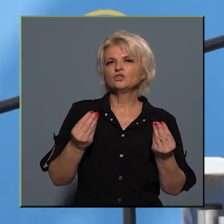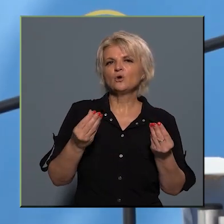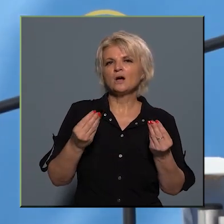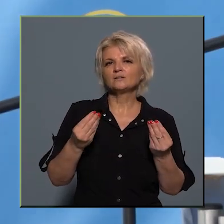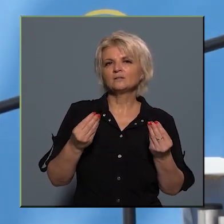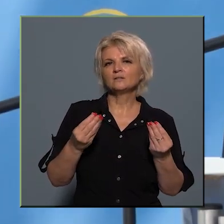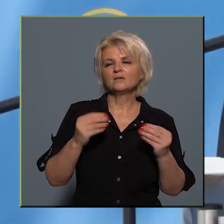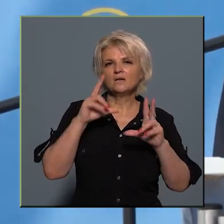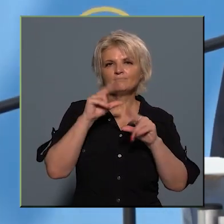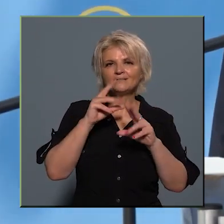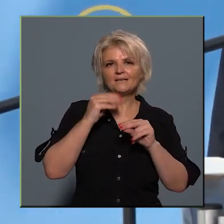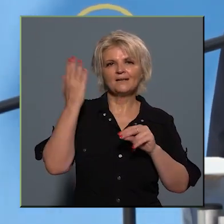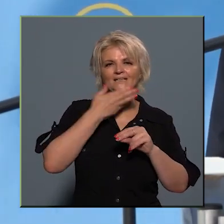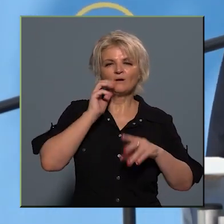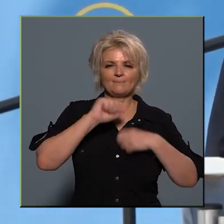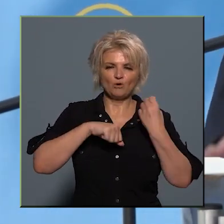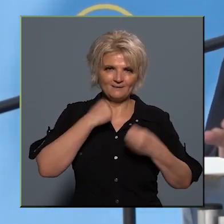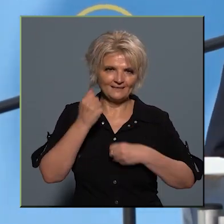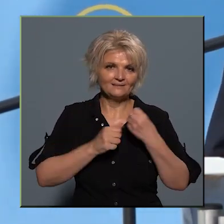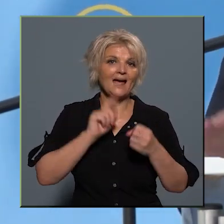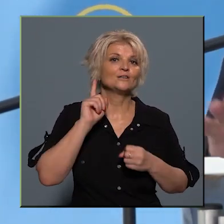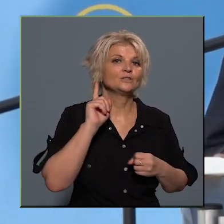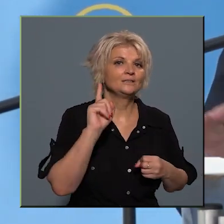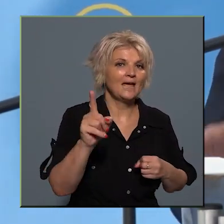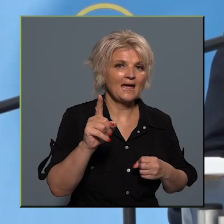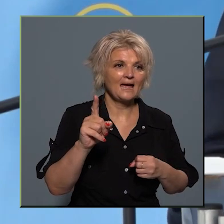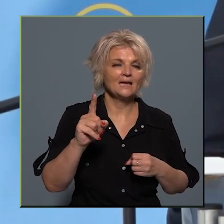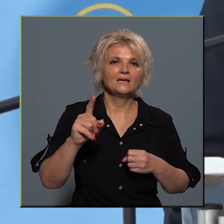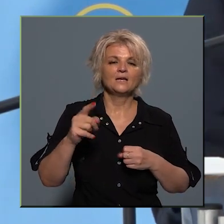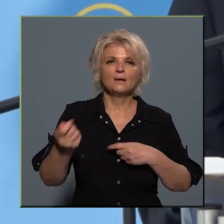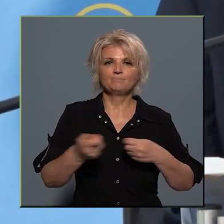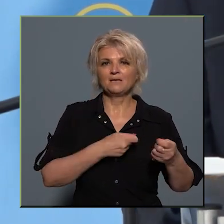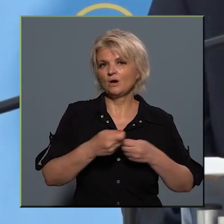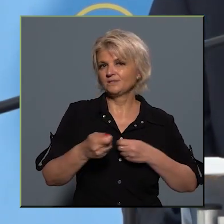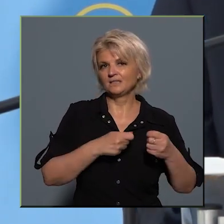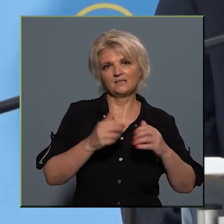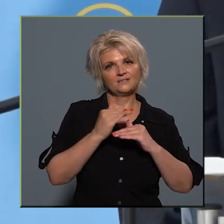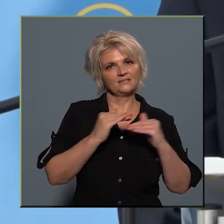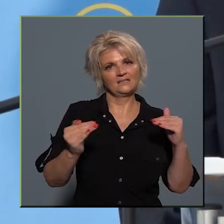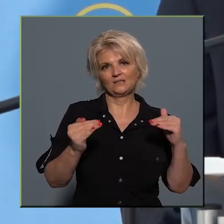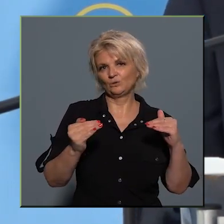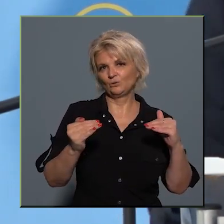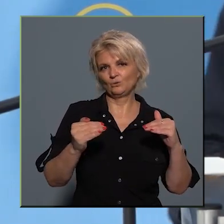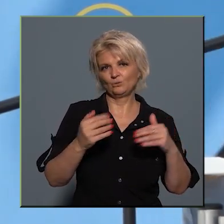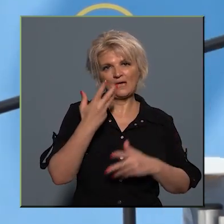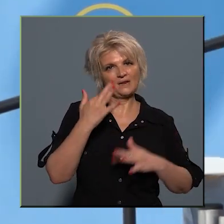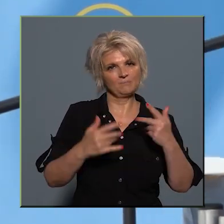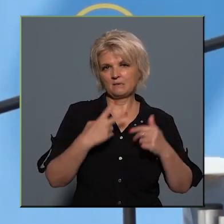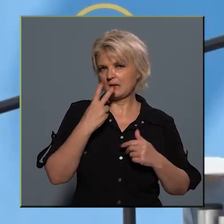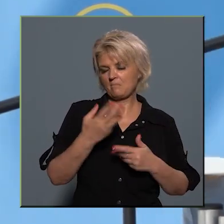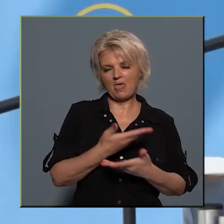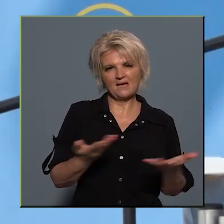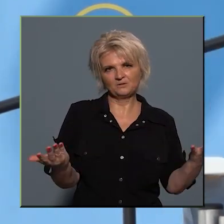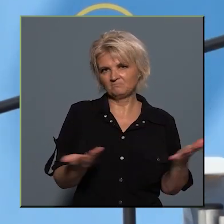beszélnek a hidrogén mobilitásról, de érdemi piaci szintű eredmények még nem láthatók, mert itt sem